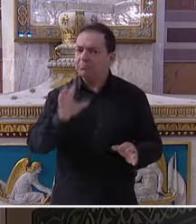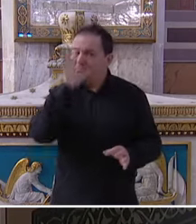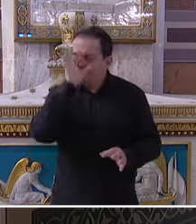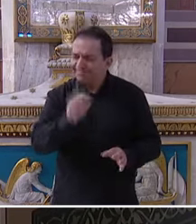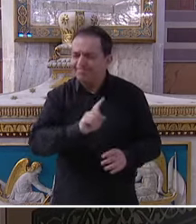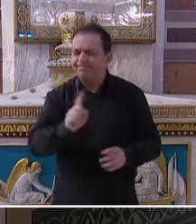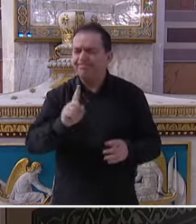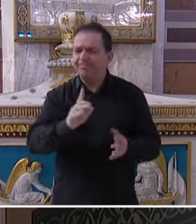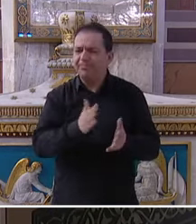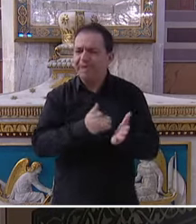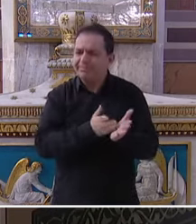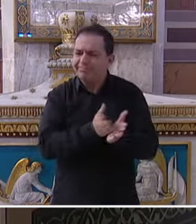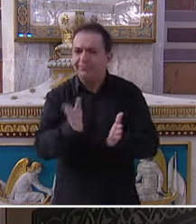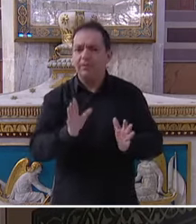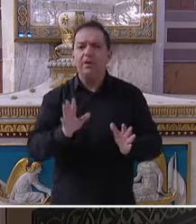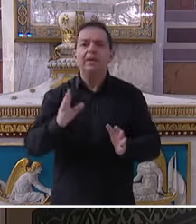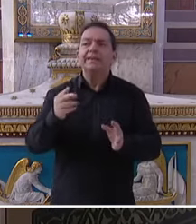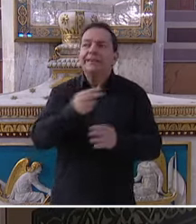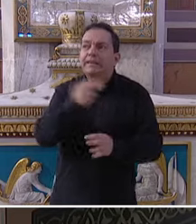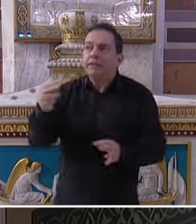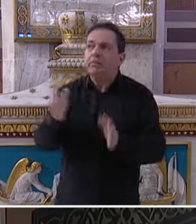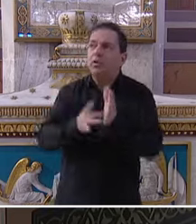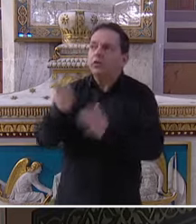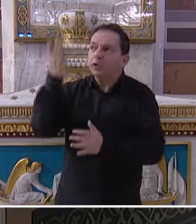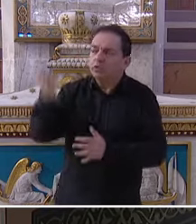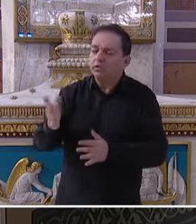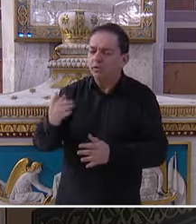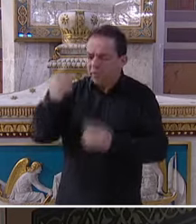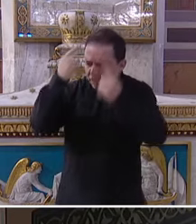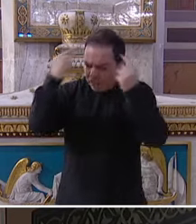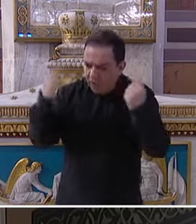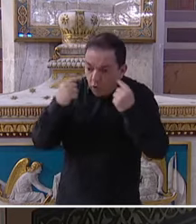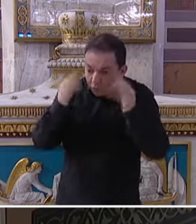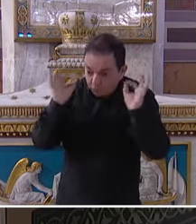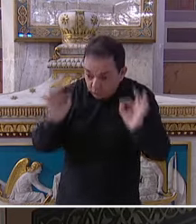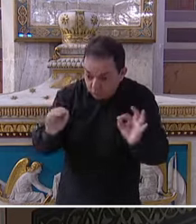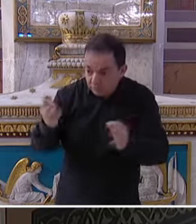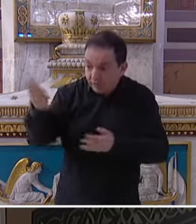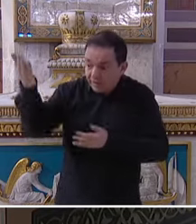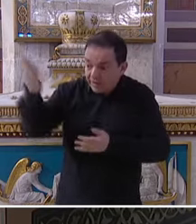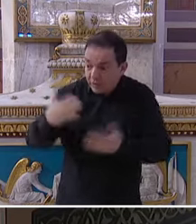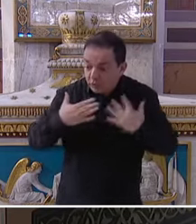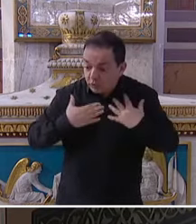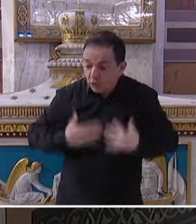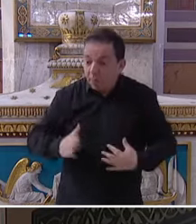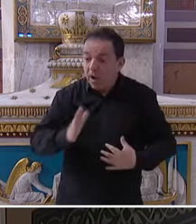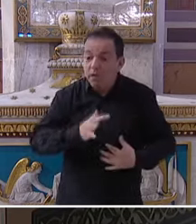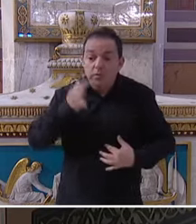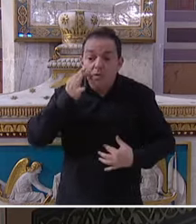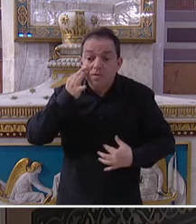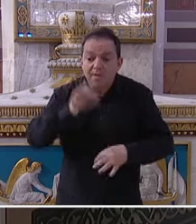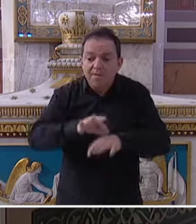μυστήριο της ενανθρωπίσεως του Υιού του Θεού. Εφόσον ο Υιός του Θεού